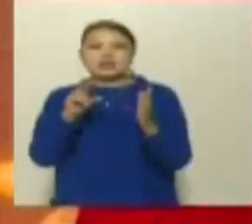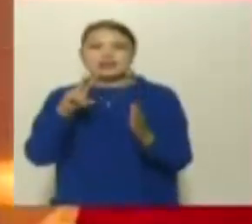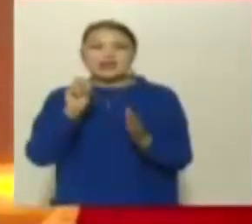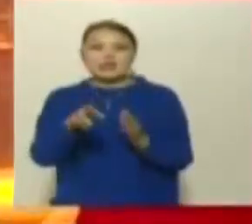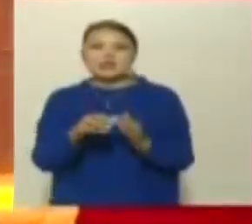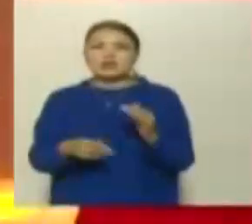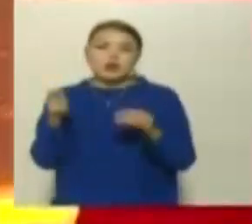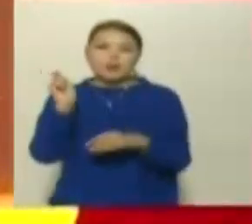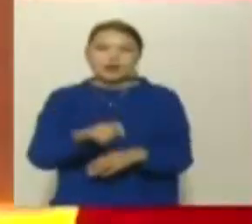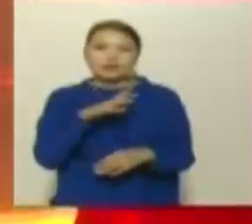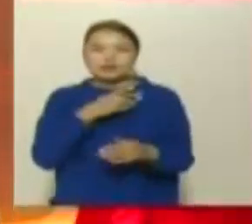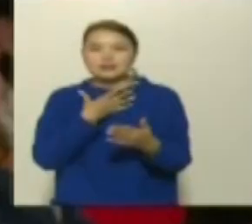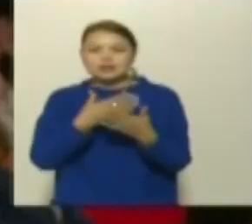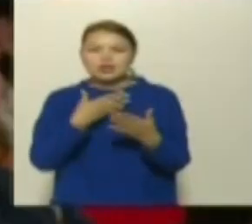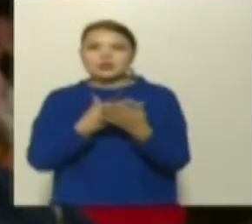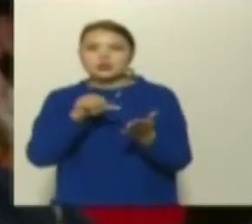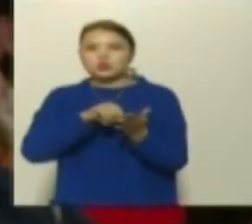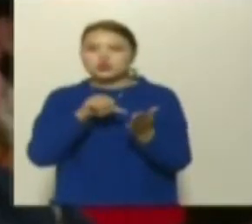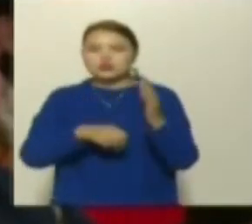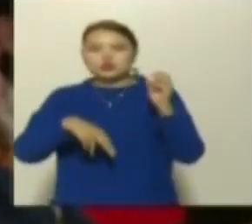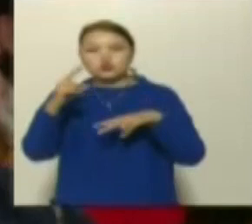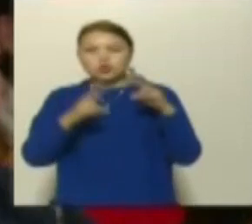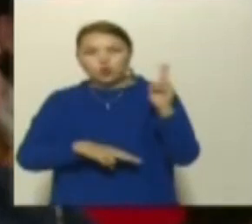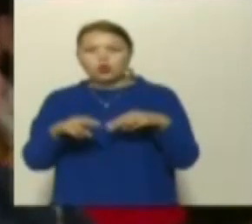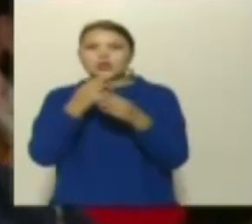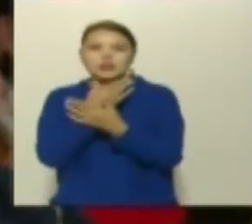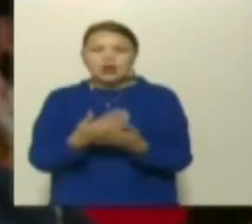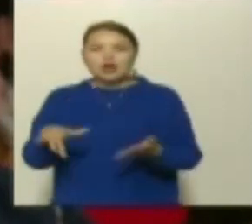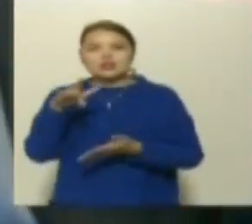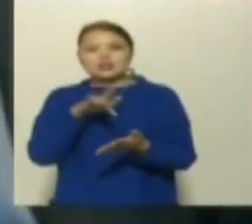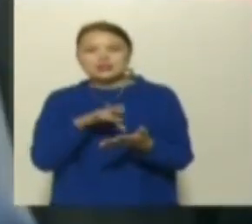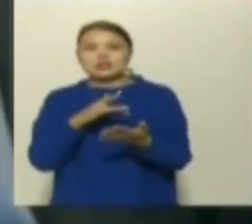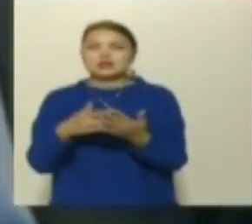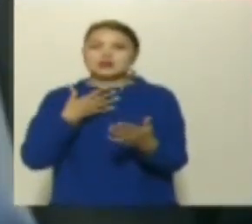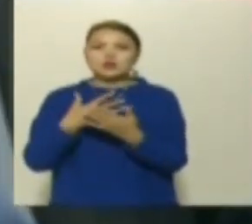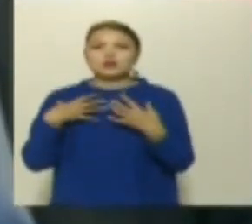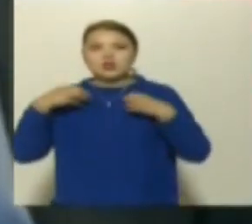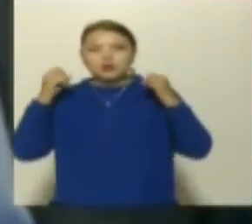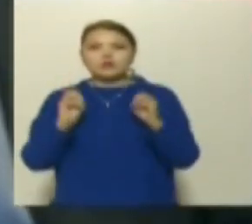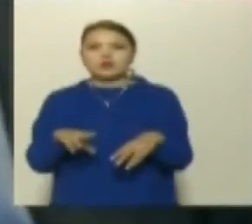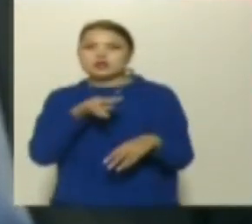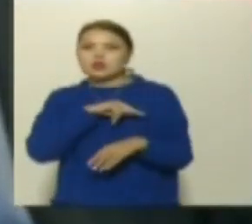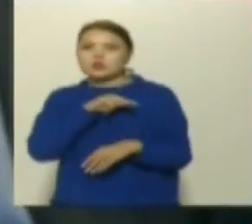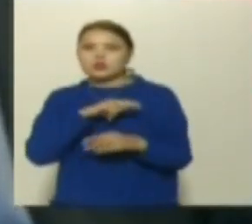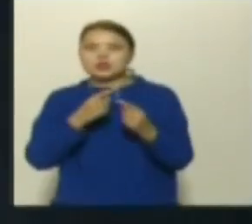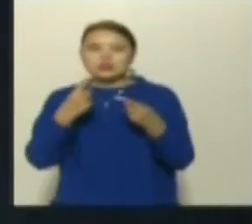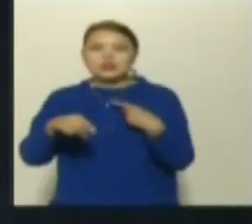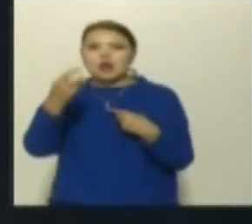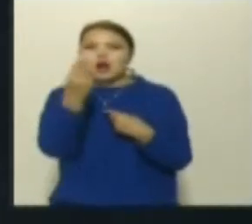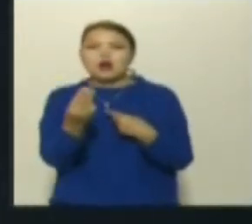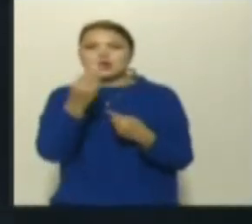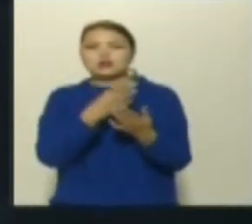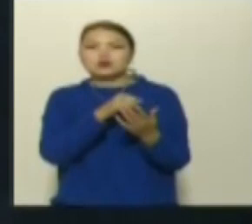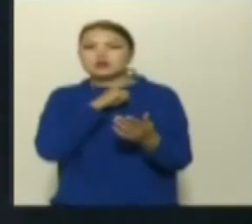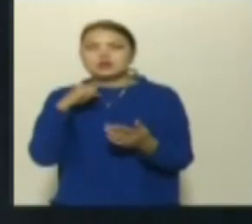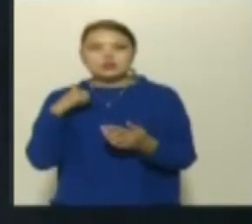шаһардың дамуы үшін аянбай тер төкті. Құрылыс, өндіріс, әлеуметтік салаға жан салып қызмет етті. Айтуынша, Ақтау ардагерлердің